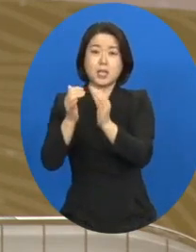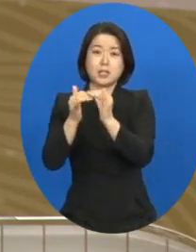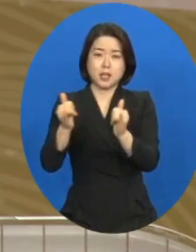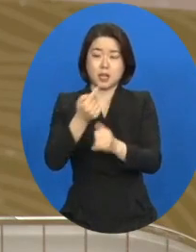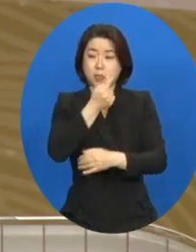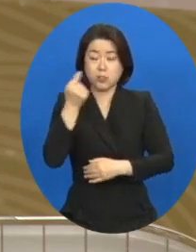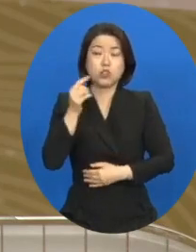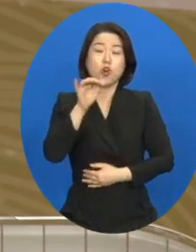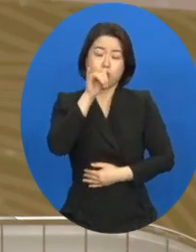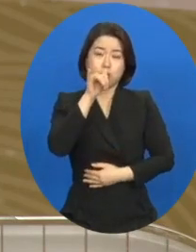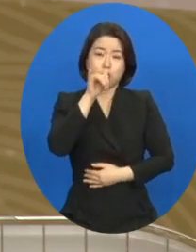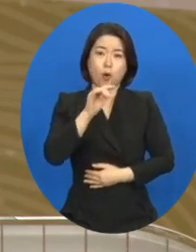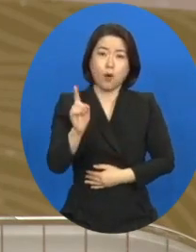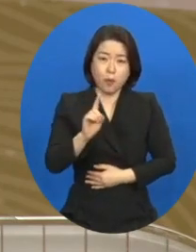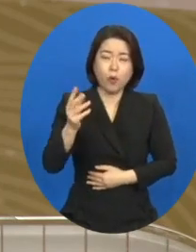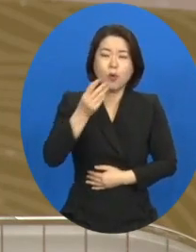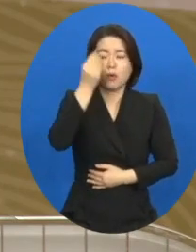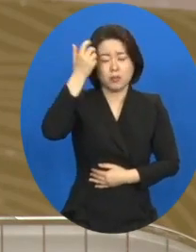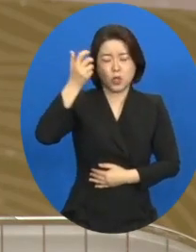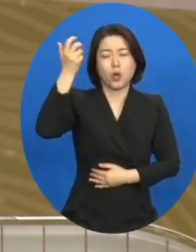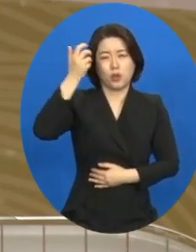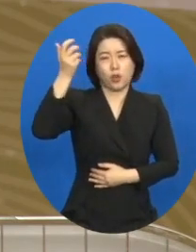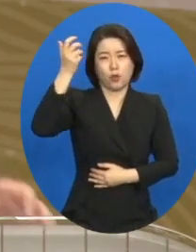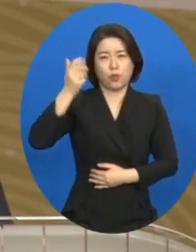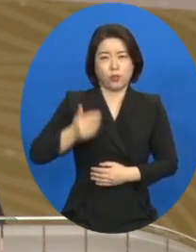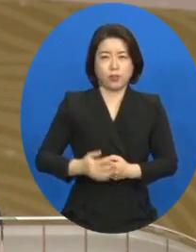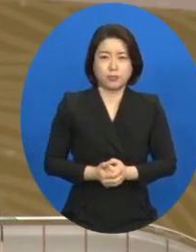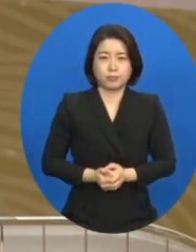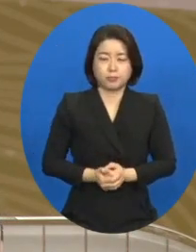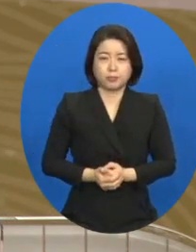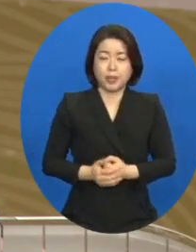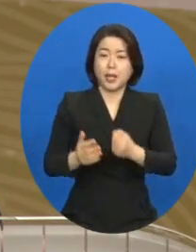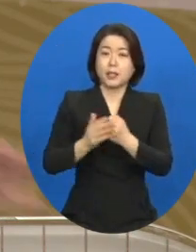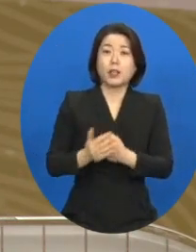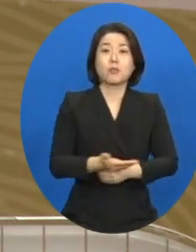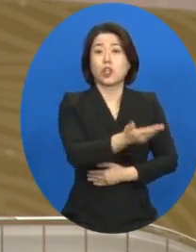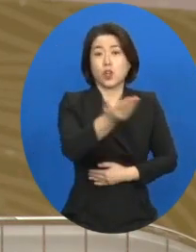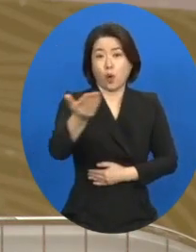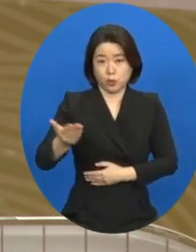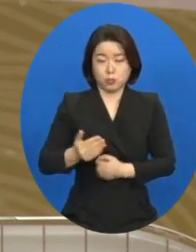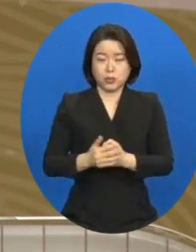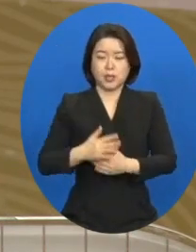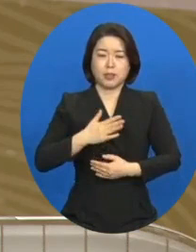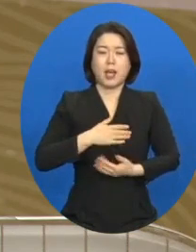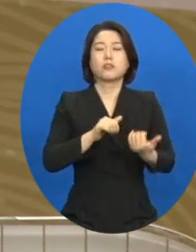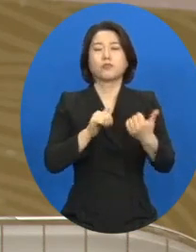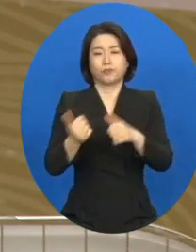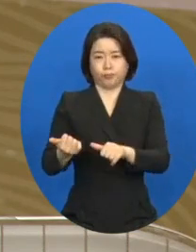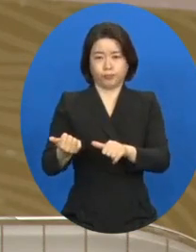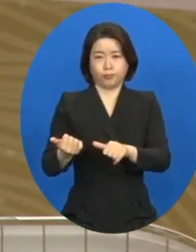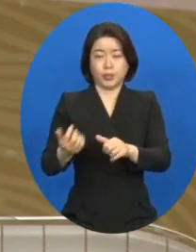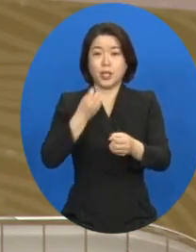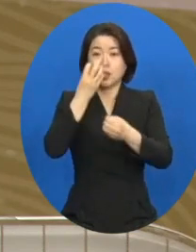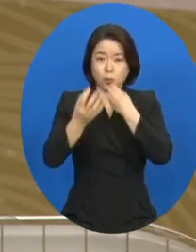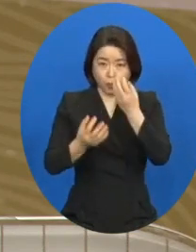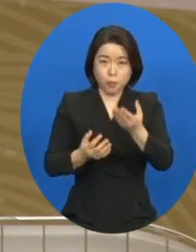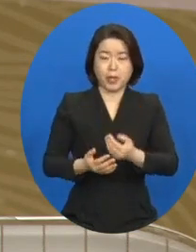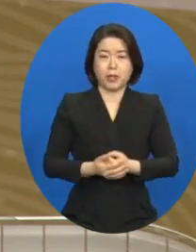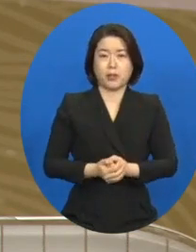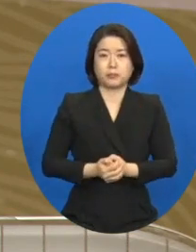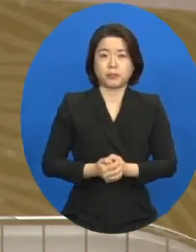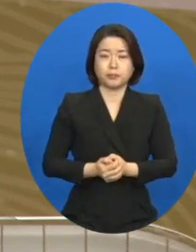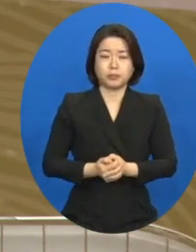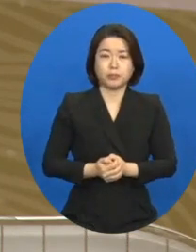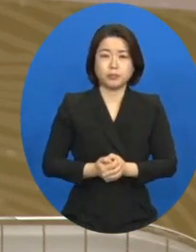증거가 있어요. 성령이세요. 그러므로 여러분이 나는 죽었습니다 이 고백과